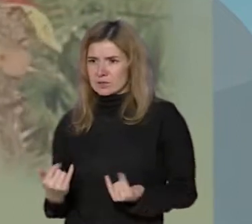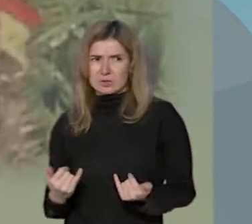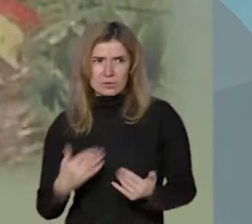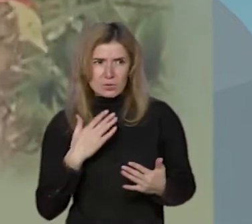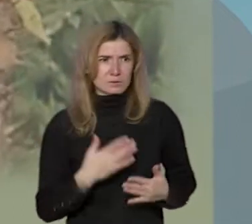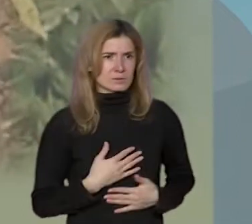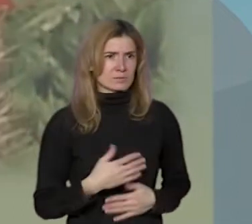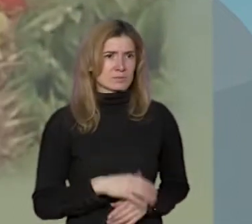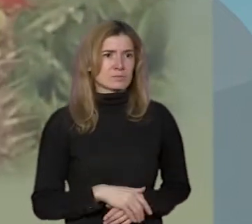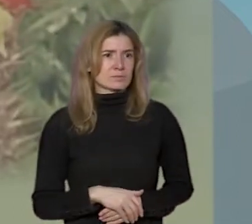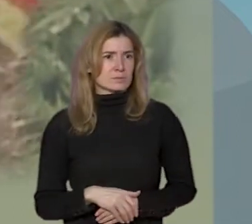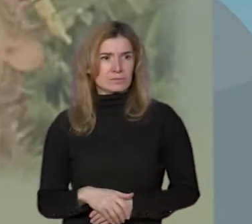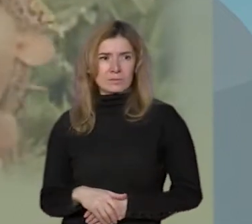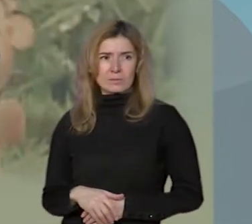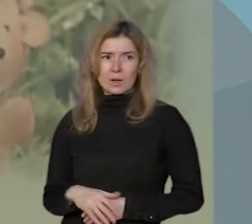всегда-всегда